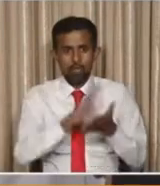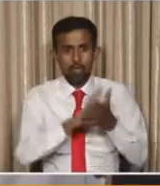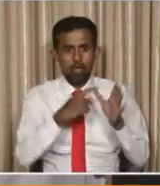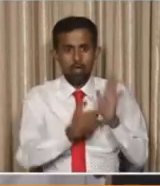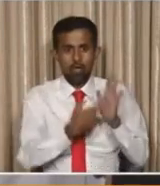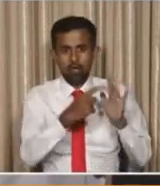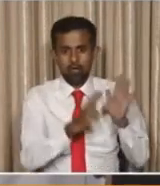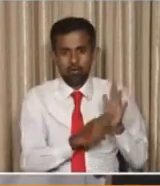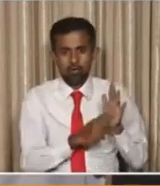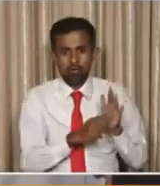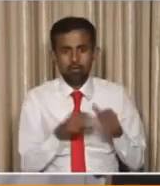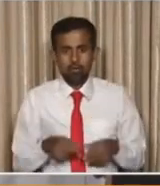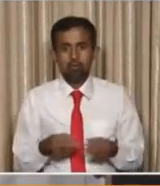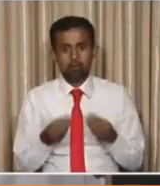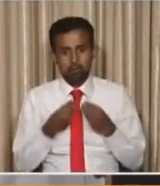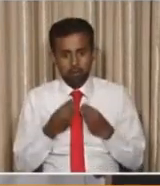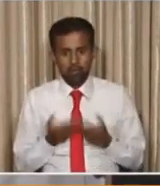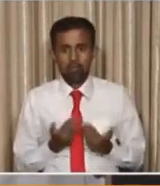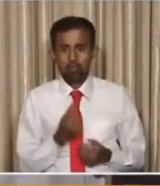ෆර්නෑන්ඩෝ මන්තුමක දැන් මේක බාර ගන්න.